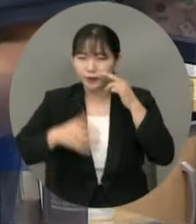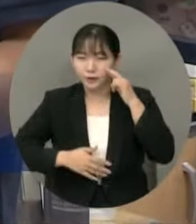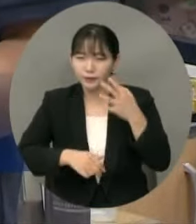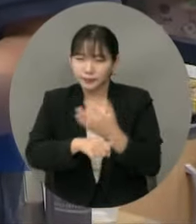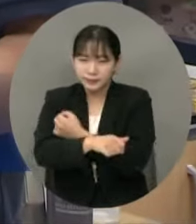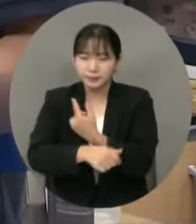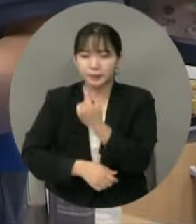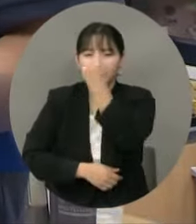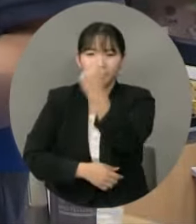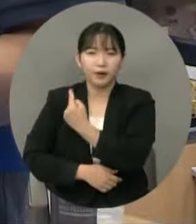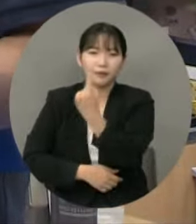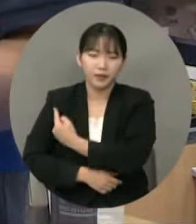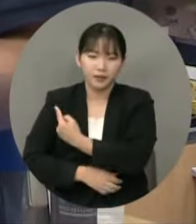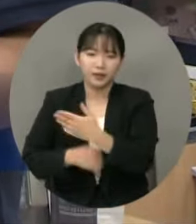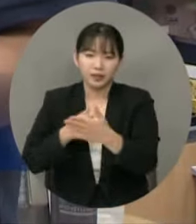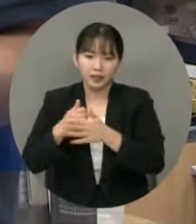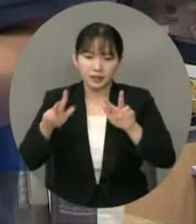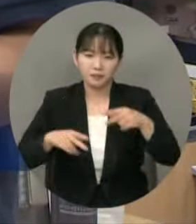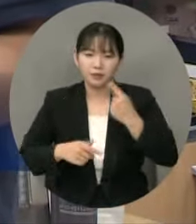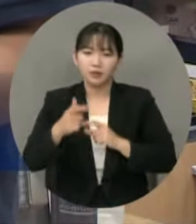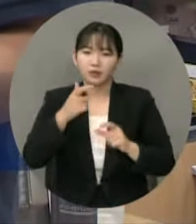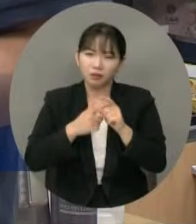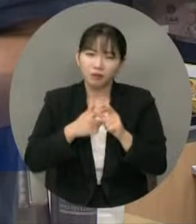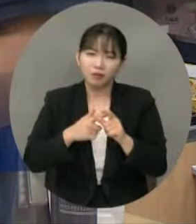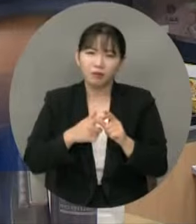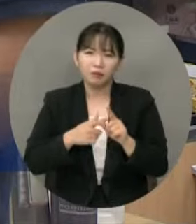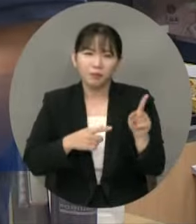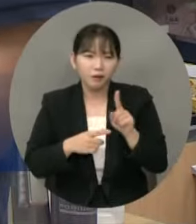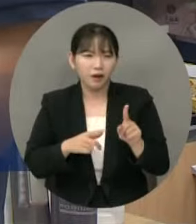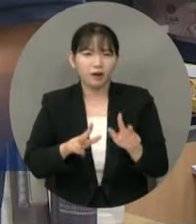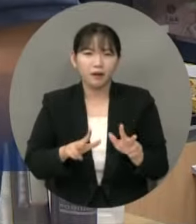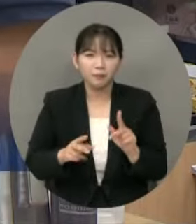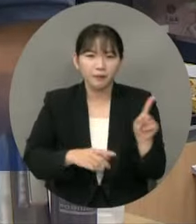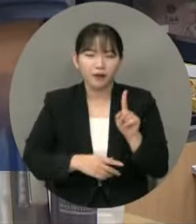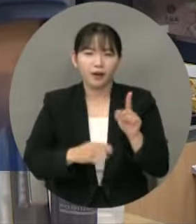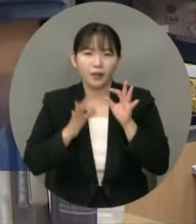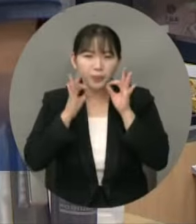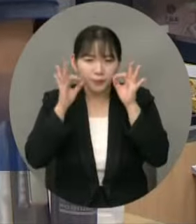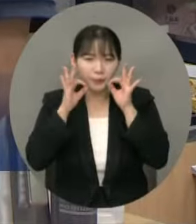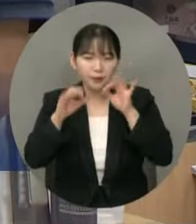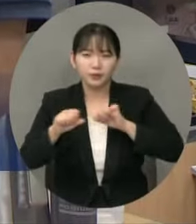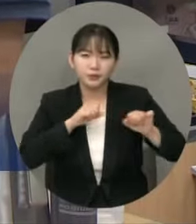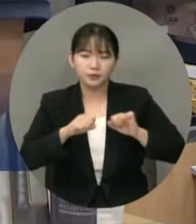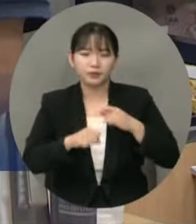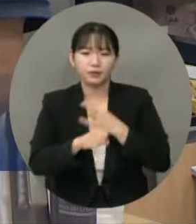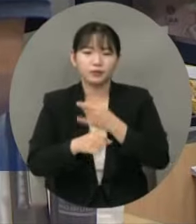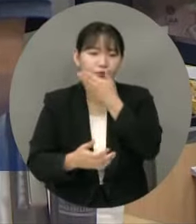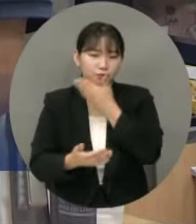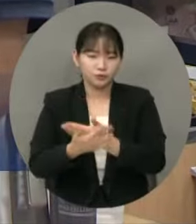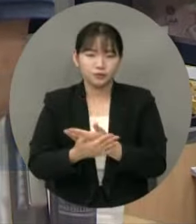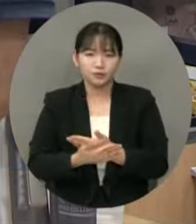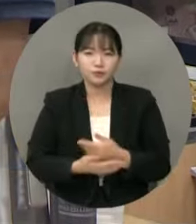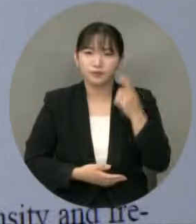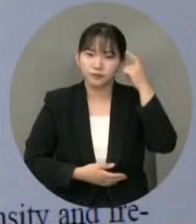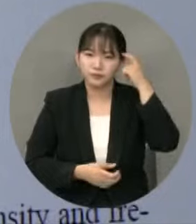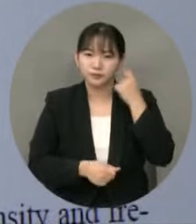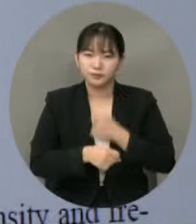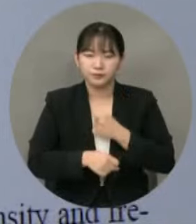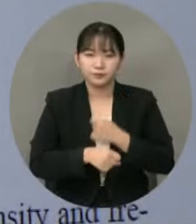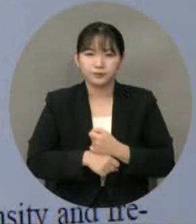때문에 지금이라도 조금 당장이라도 뭔가를 좀 하는 게 중요하지 않을까 그렇게